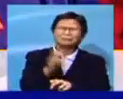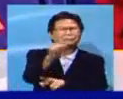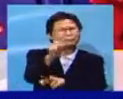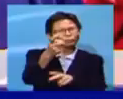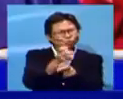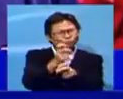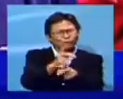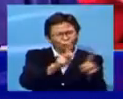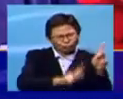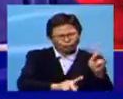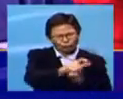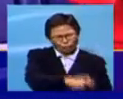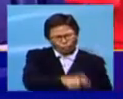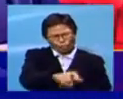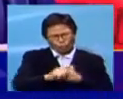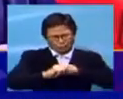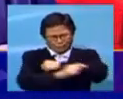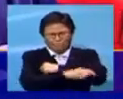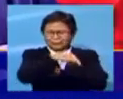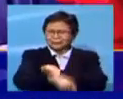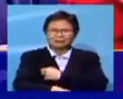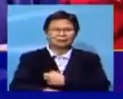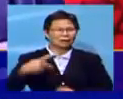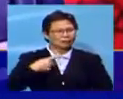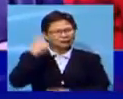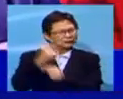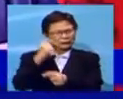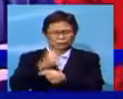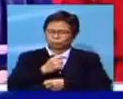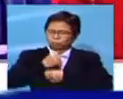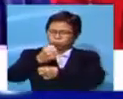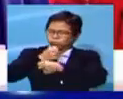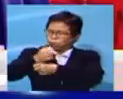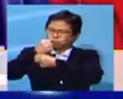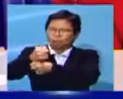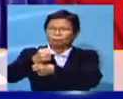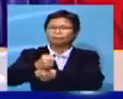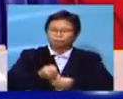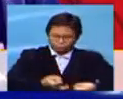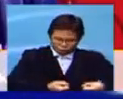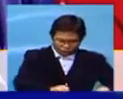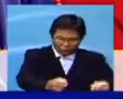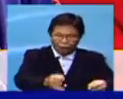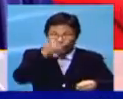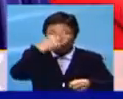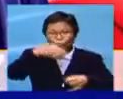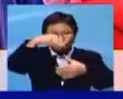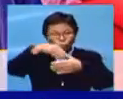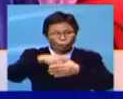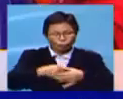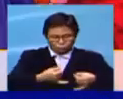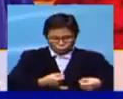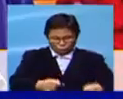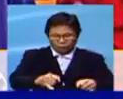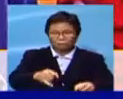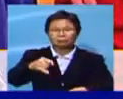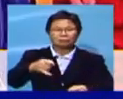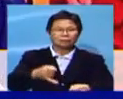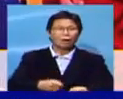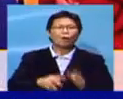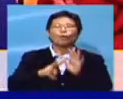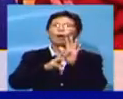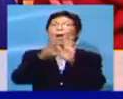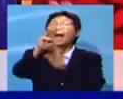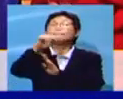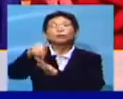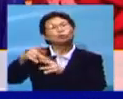dan kami tetap membantah bagi penduduk Kami tetap membantah jalan ini untuk digunakan untuk masuk ke kawasan sana wakil rakyat